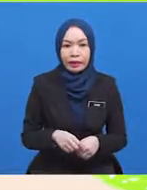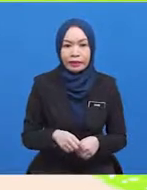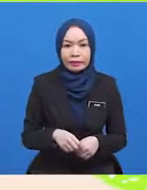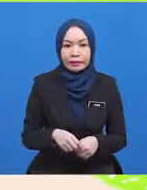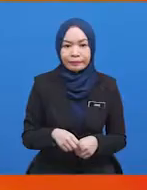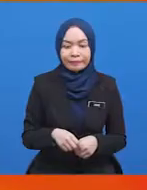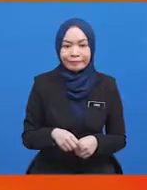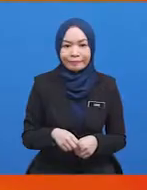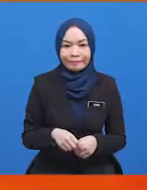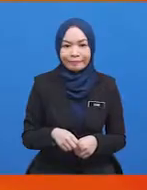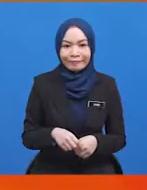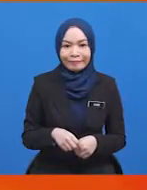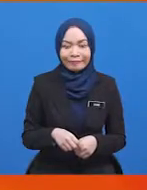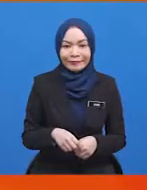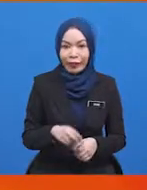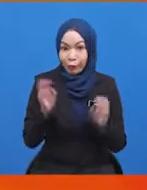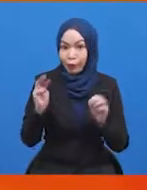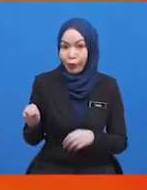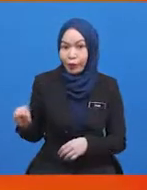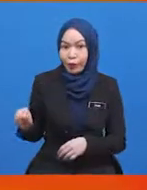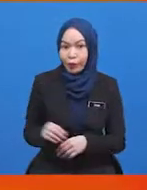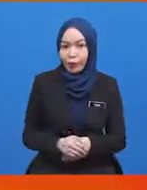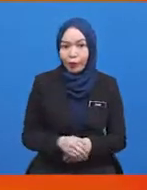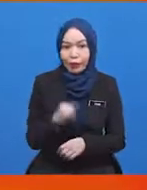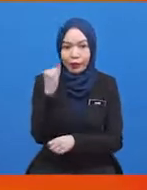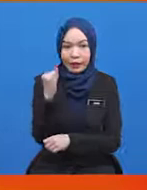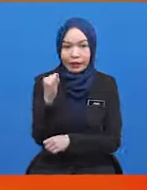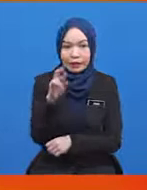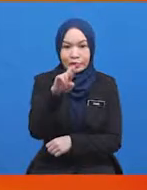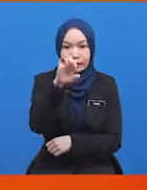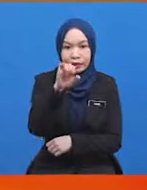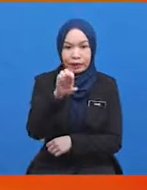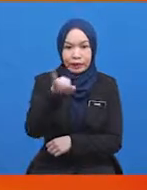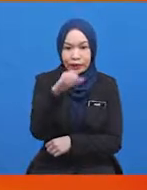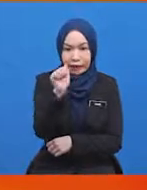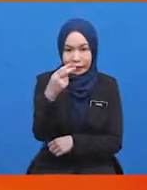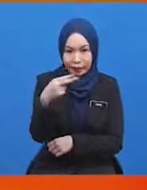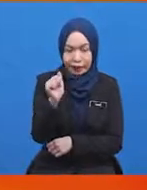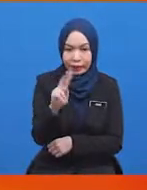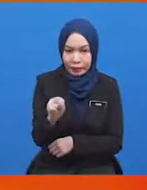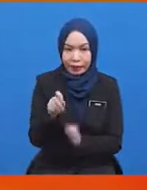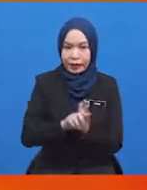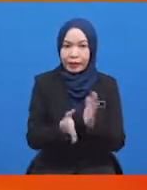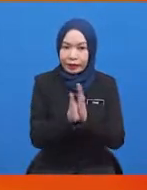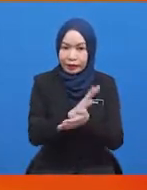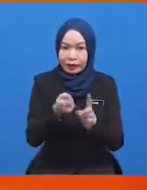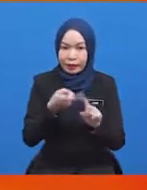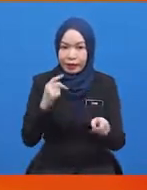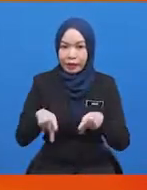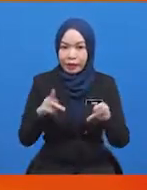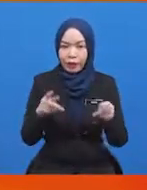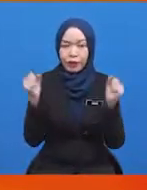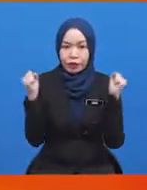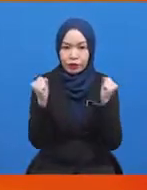terobosan. Murid-murid, igneous terjahan terhasil daripada proses penyejukan